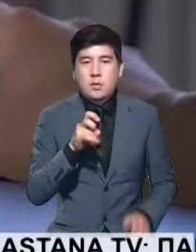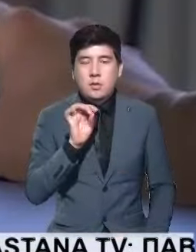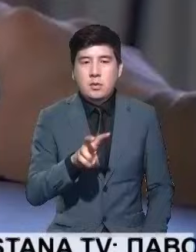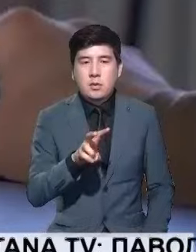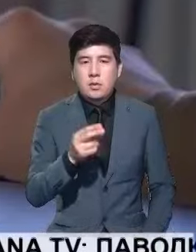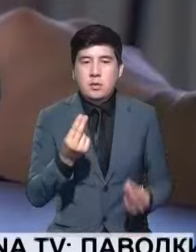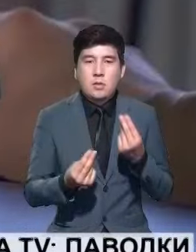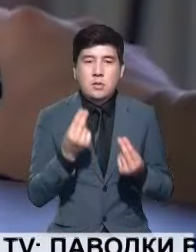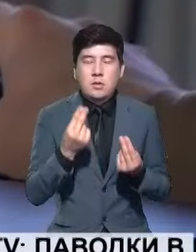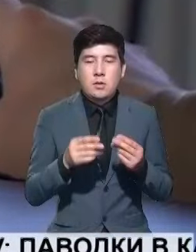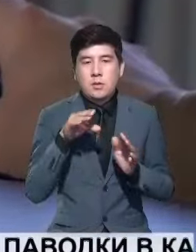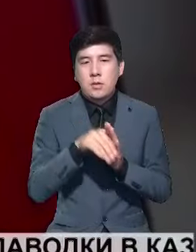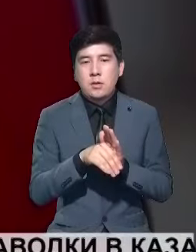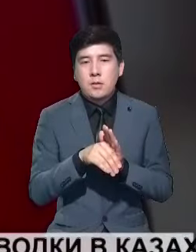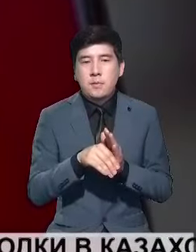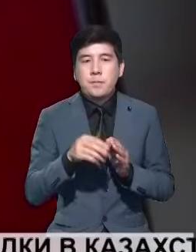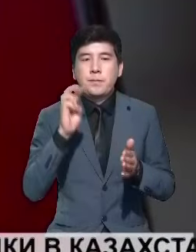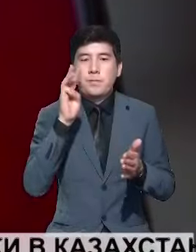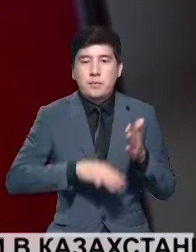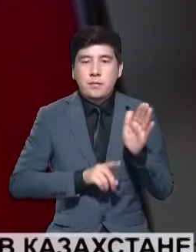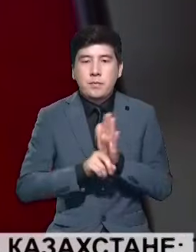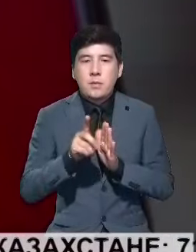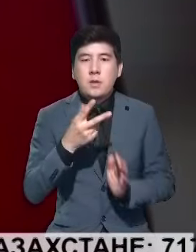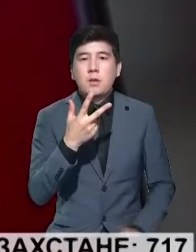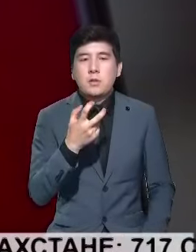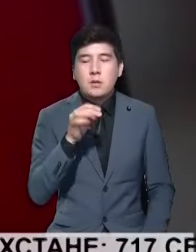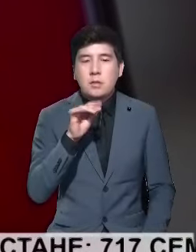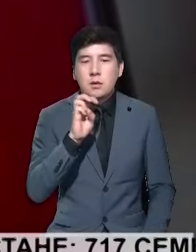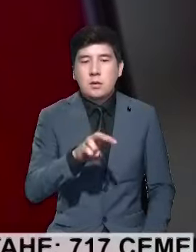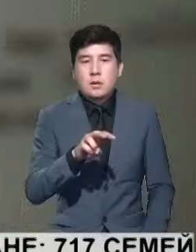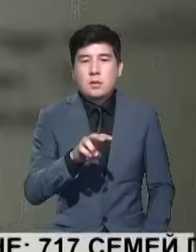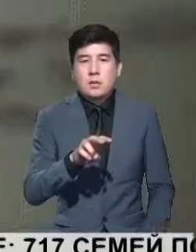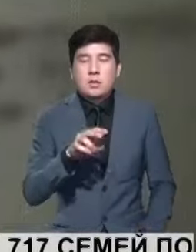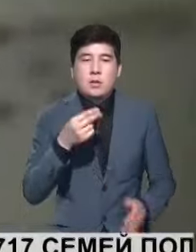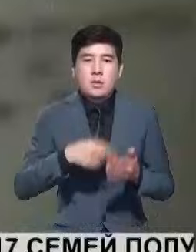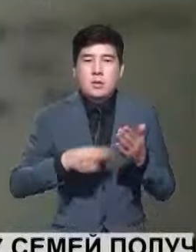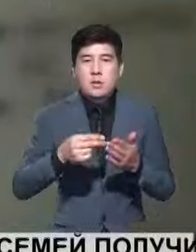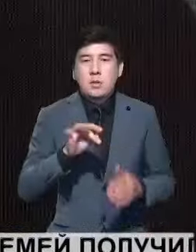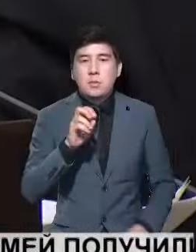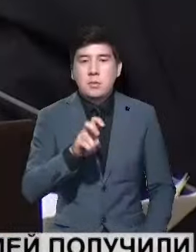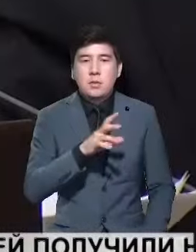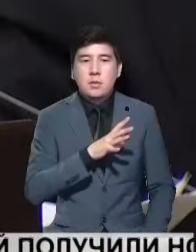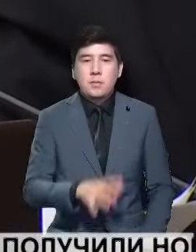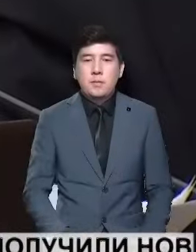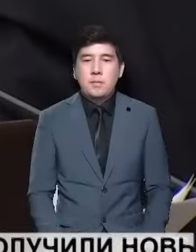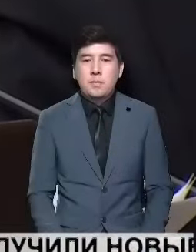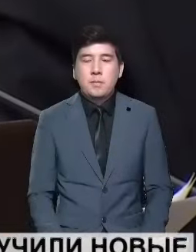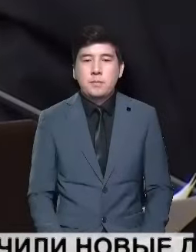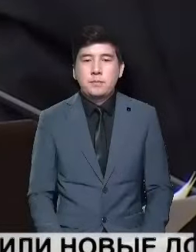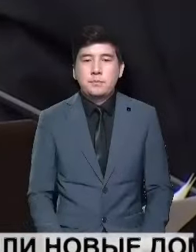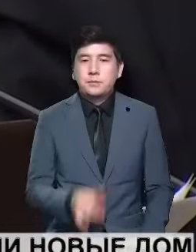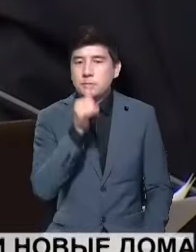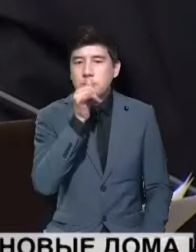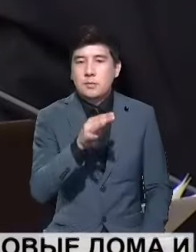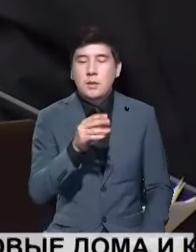играм. Начнется все со штрафа в 300 МРП, а закончится может лишением лицензии. Не смогут ставить